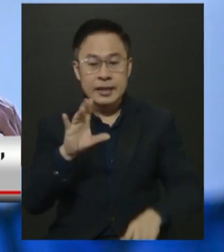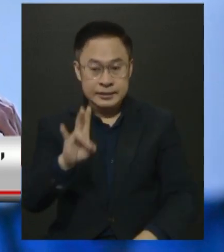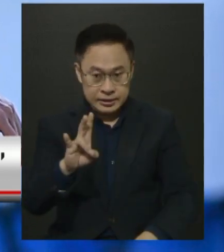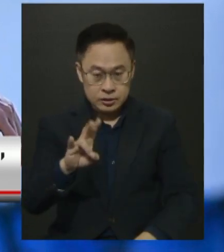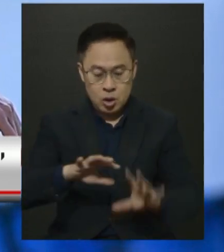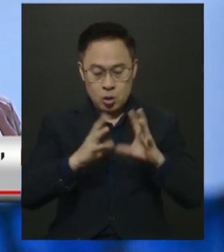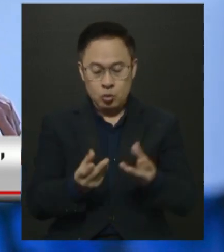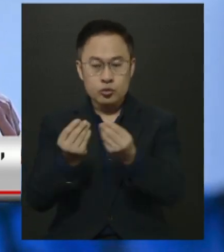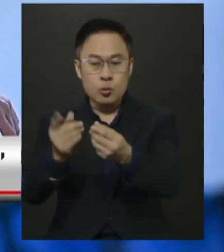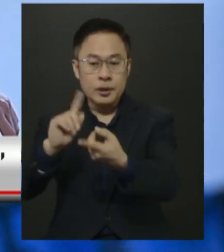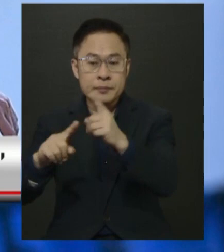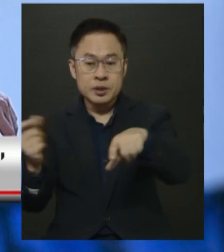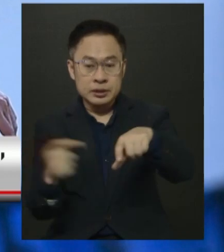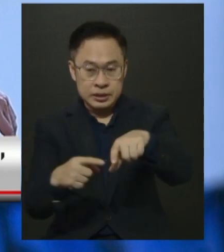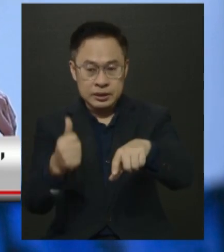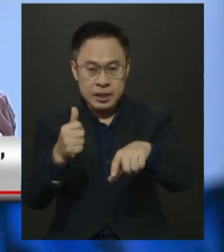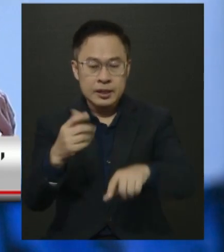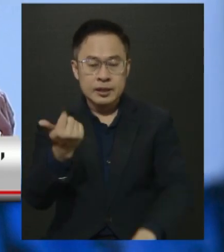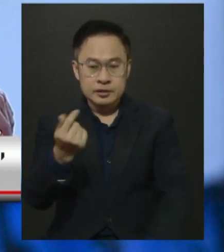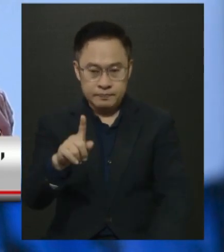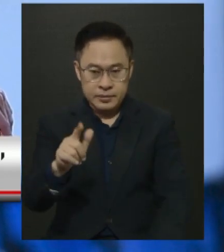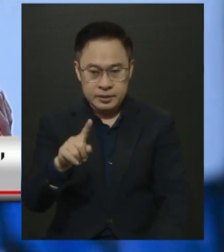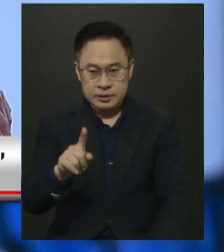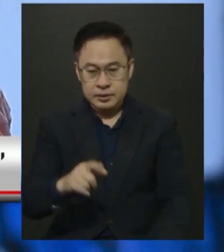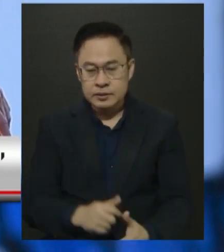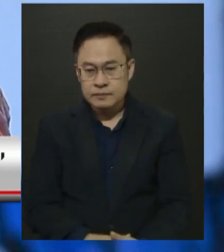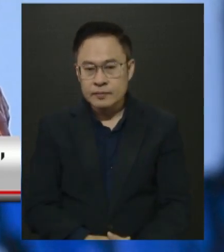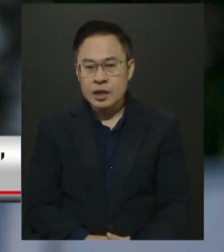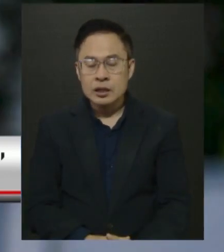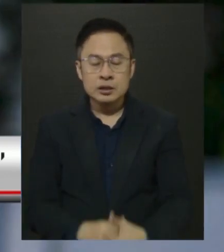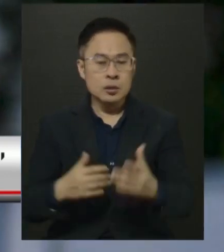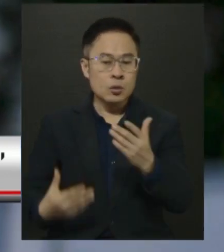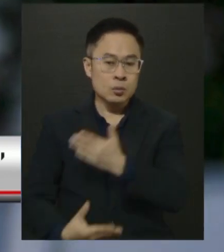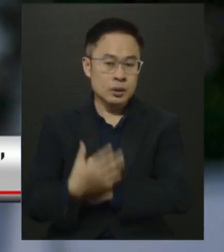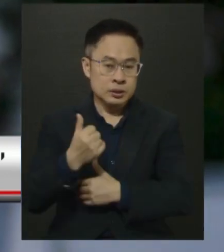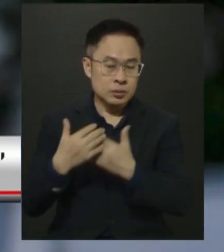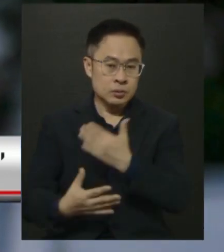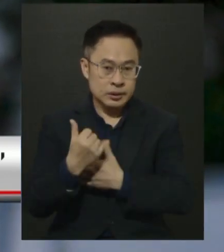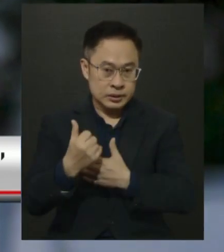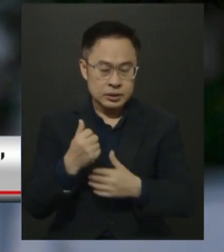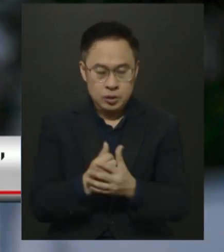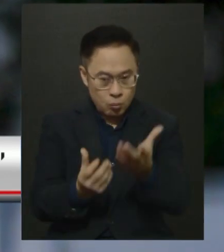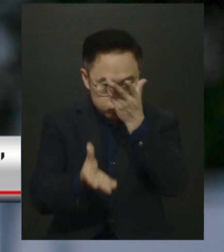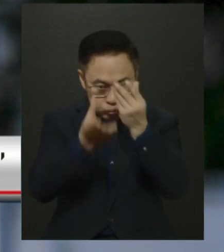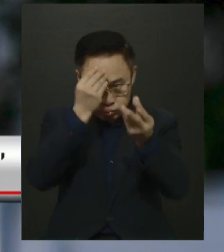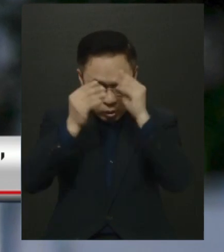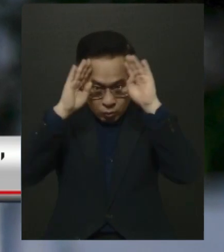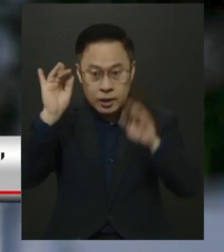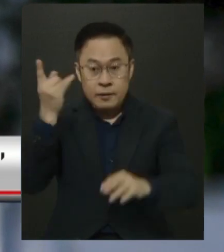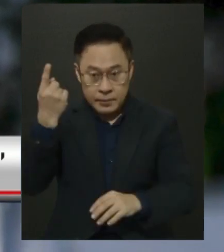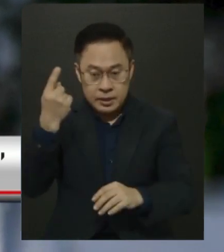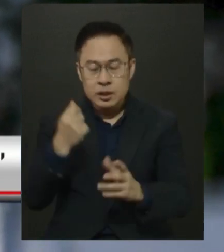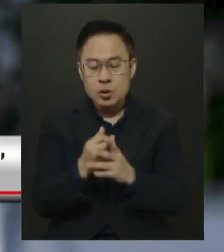สต์ค่ะก็ถือว่าเป็นอีกหนึ่งโอกาสนะคะของชานรงค์เองที่จะได้ไปหาประสบการณ์และก็ไป